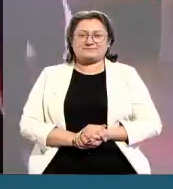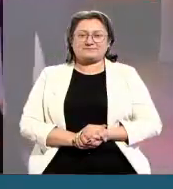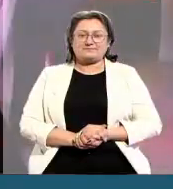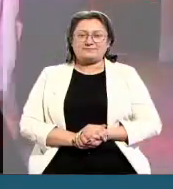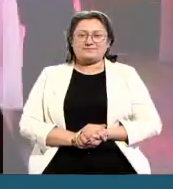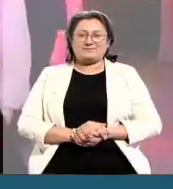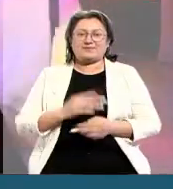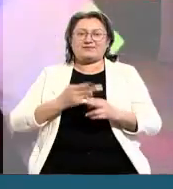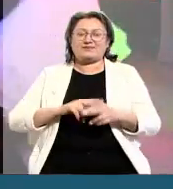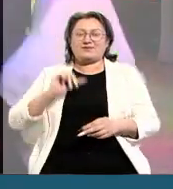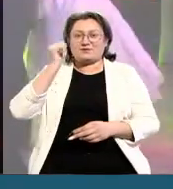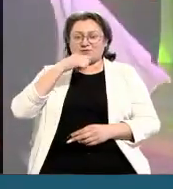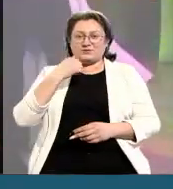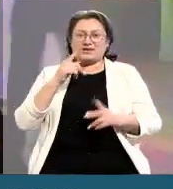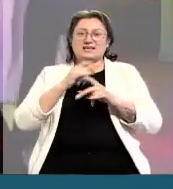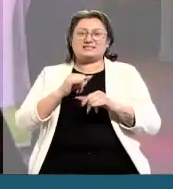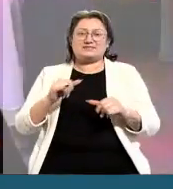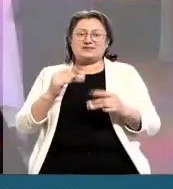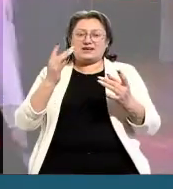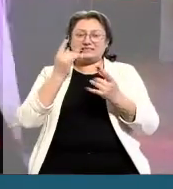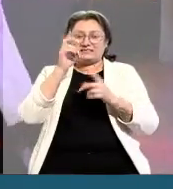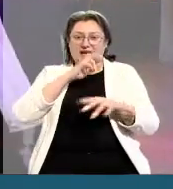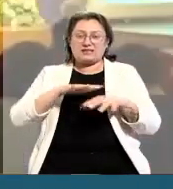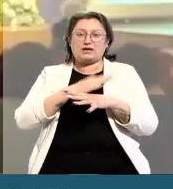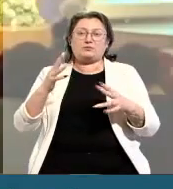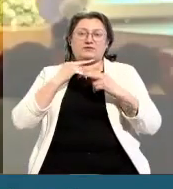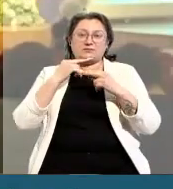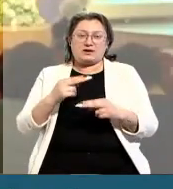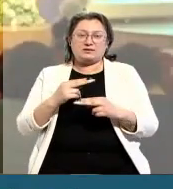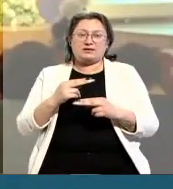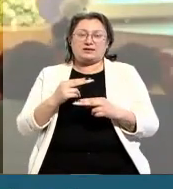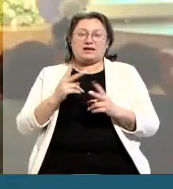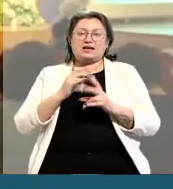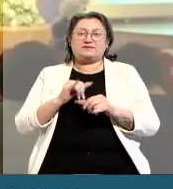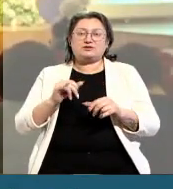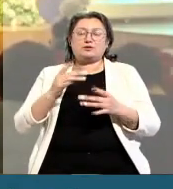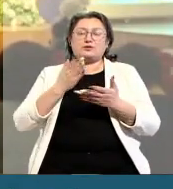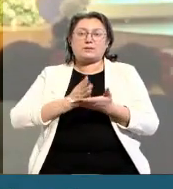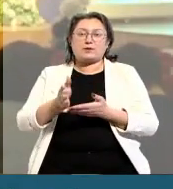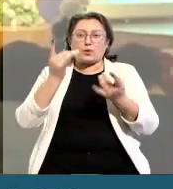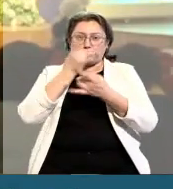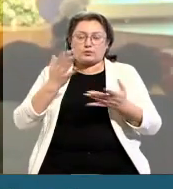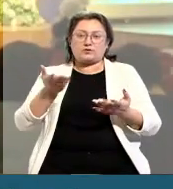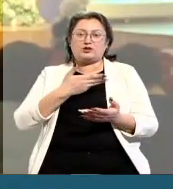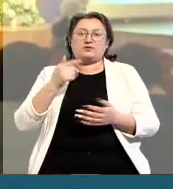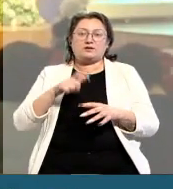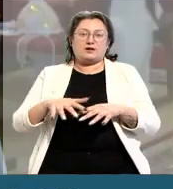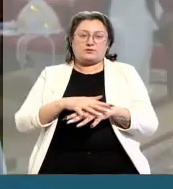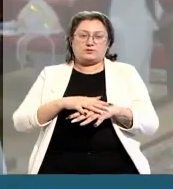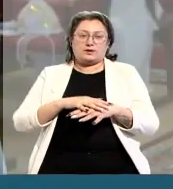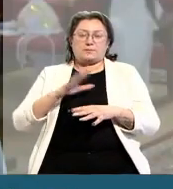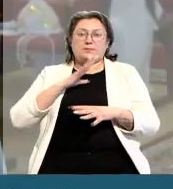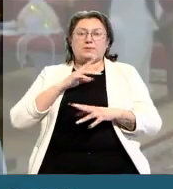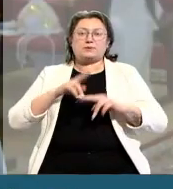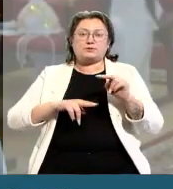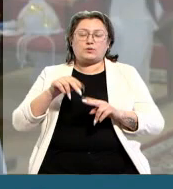Ел дамуының осы жылдарында халқымыздың мәдениет саласының дамуына да айрықша көңіл бөлінді. Заманауи жабдықталған мәдениет ошақтары салынып,